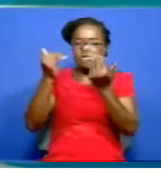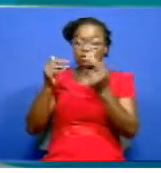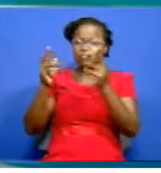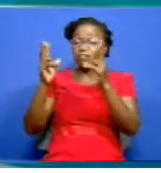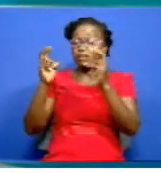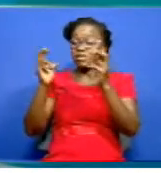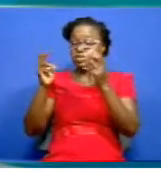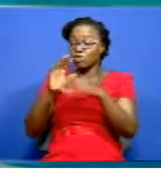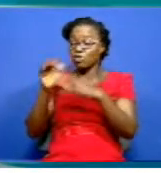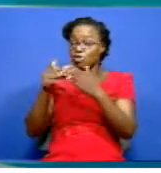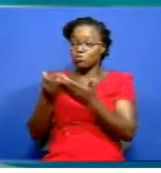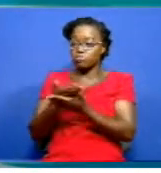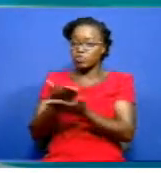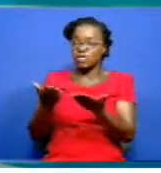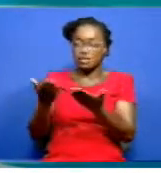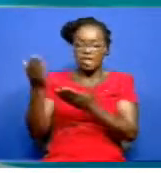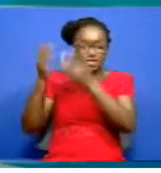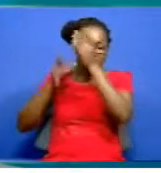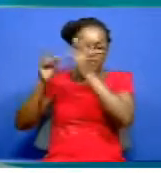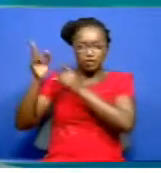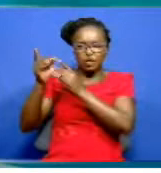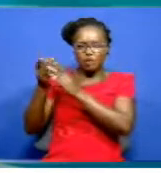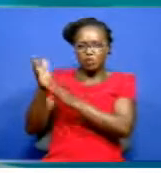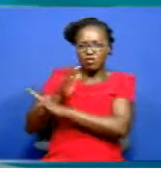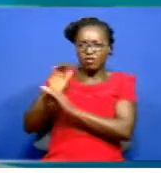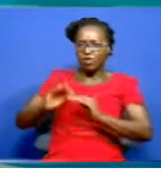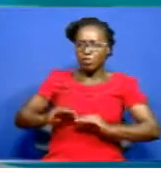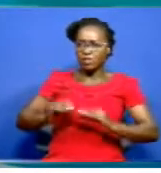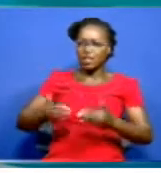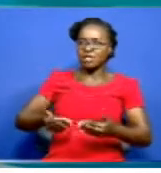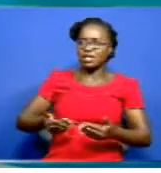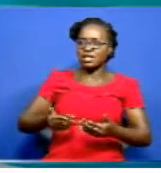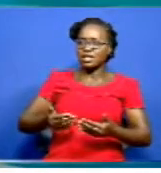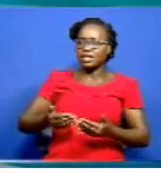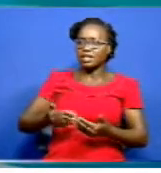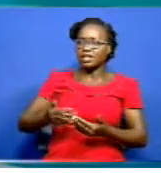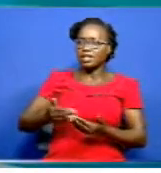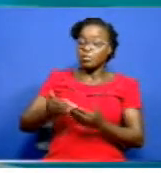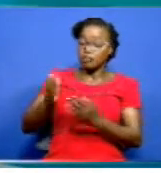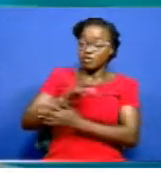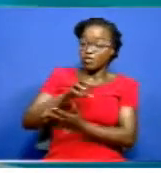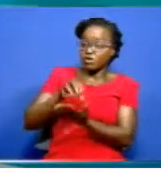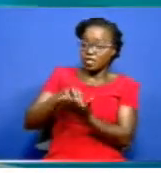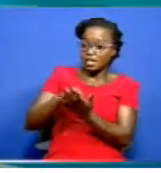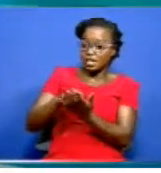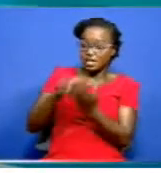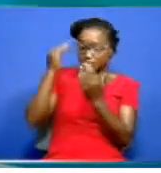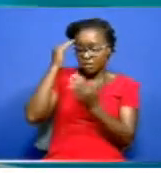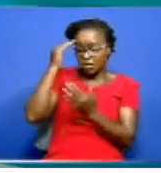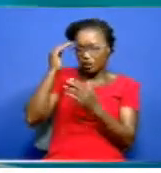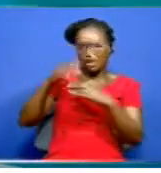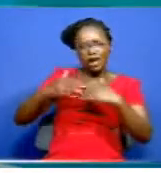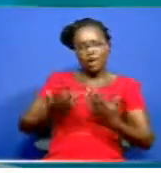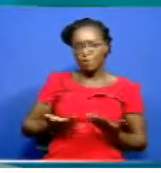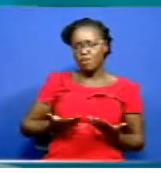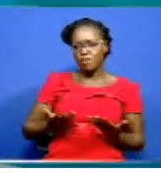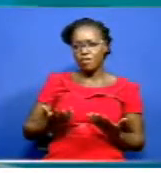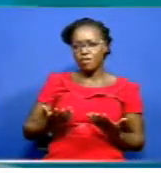hizi zote pia zinategemea kabla kuwa mjamzito hali yake ya kiakili ya afya ilikuwa